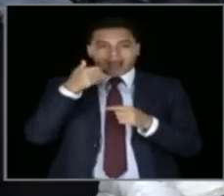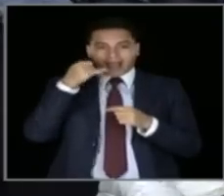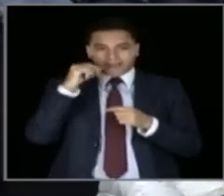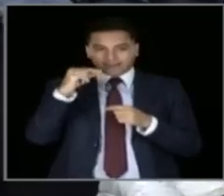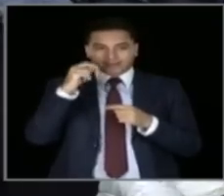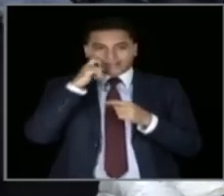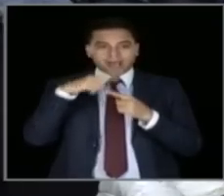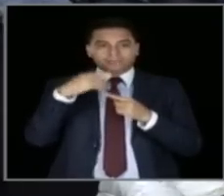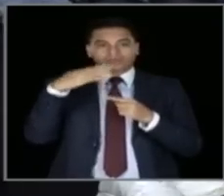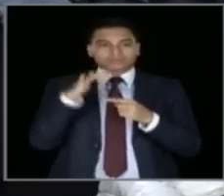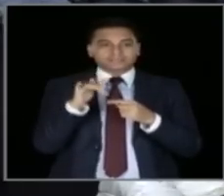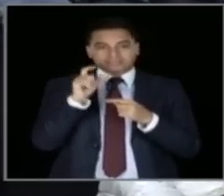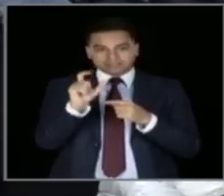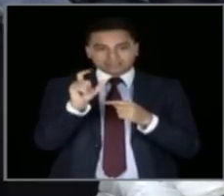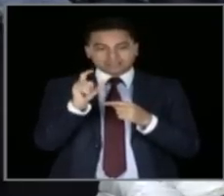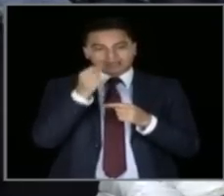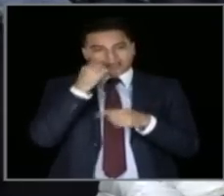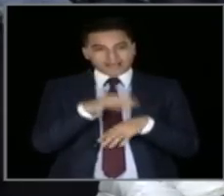الناس المجتهده جدا جدا يعني،